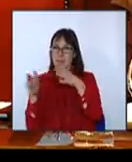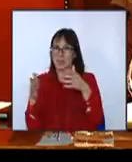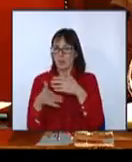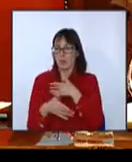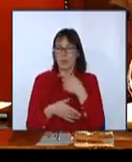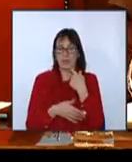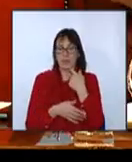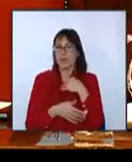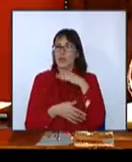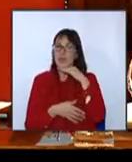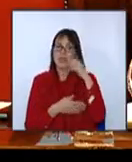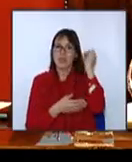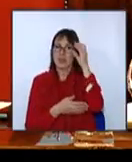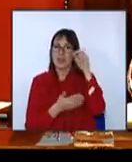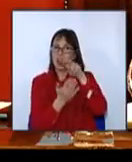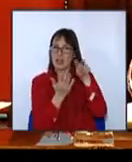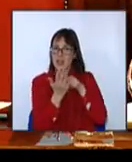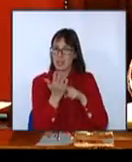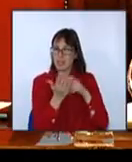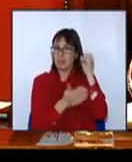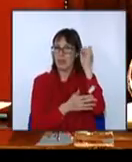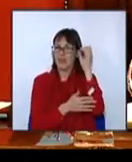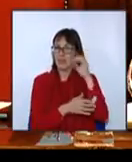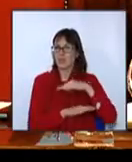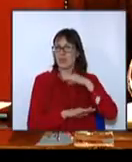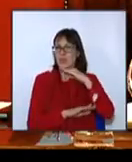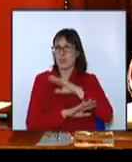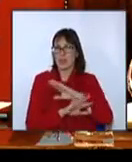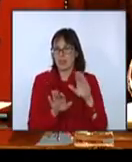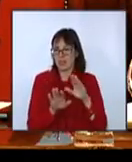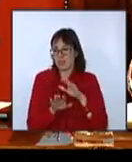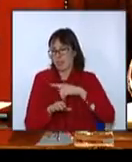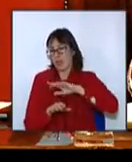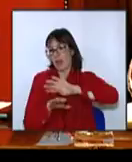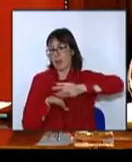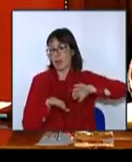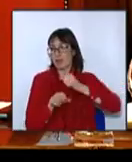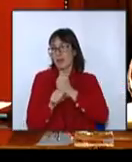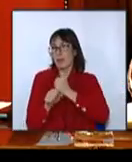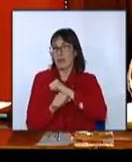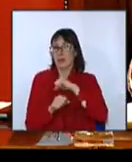el manifest, una cosa és que nosaltres treballéssim internament i llegint el manifest ja n'hi havia ben prou.